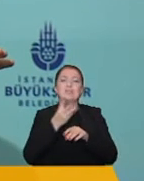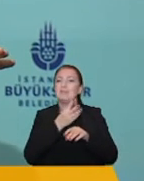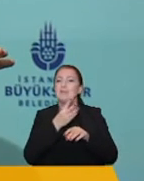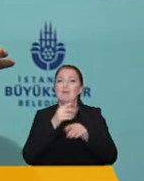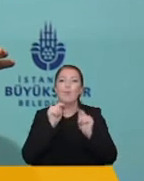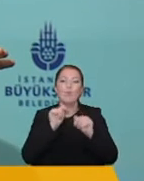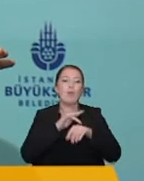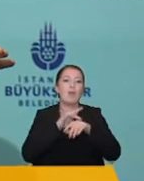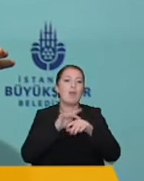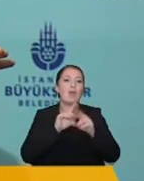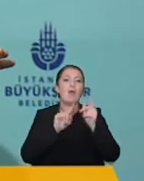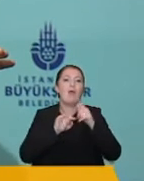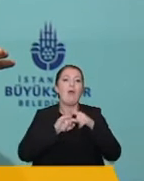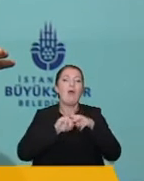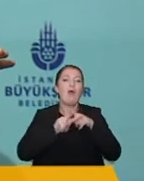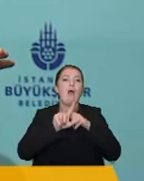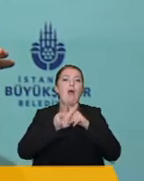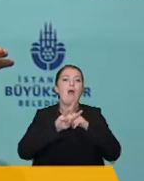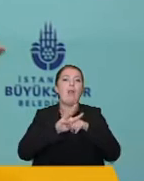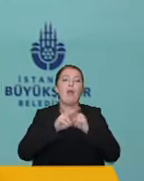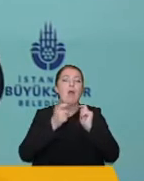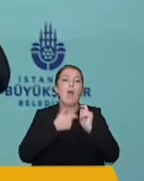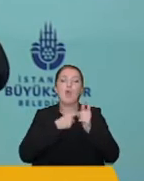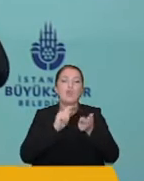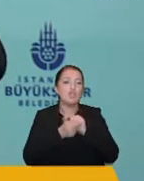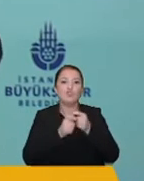ülkede ihale kanunu delindi ve değiştirildi?